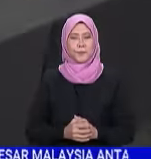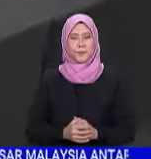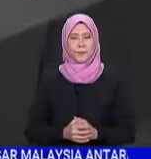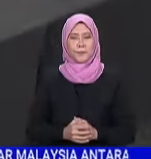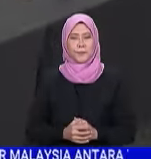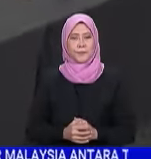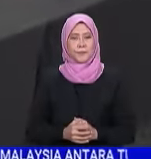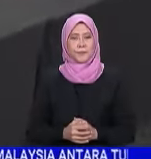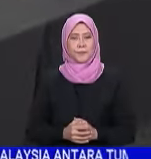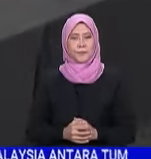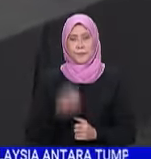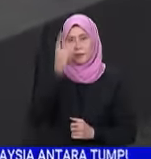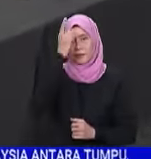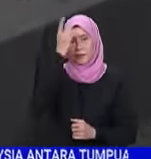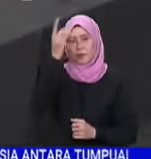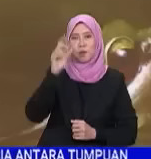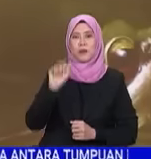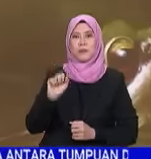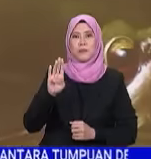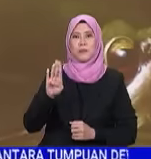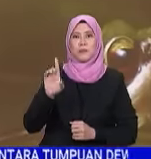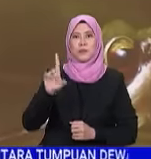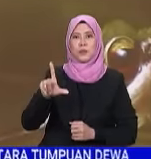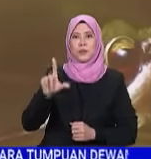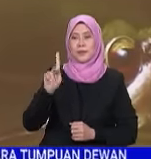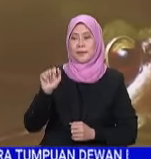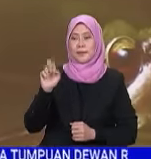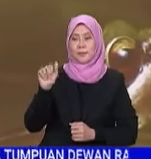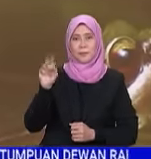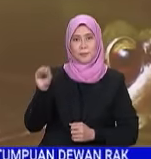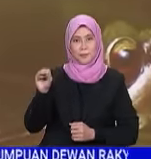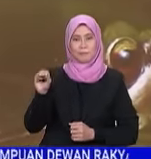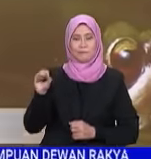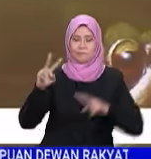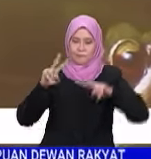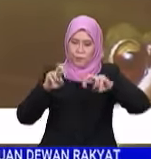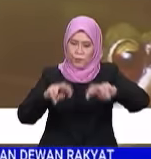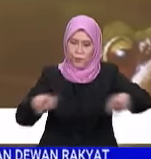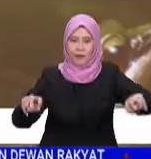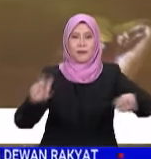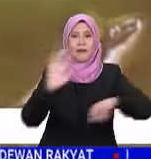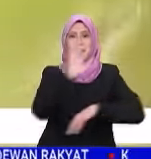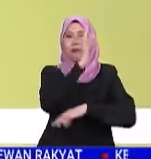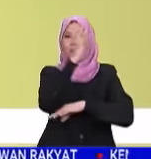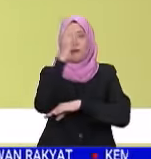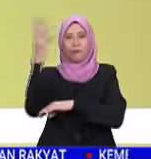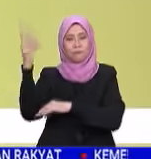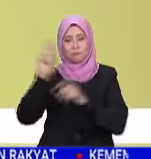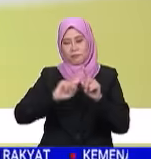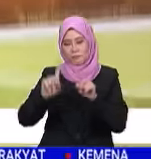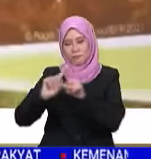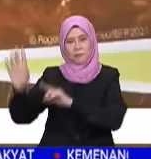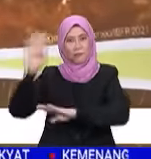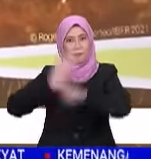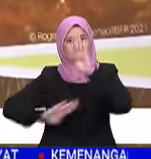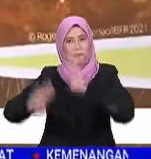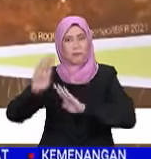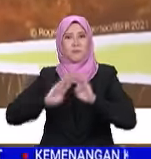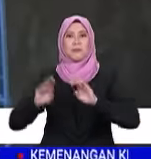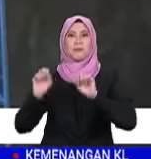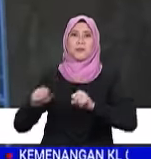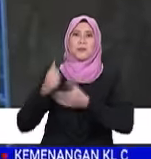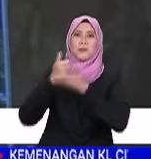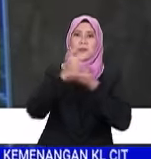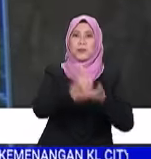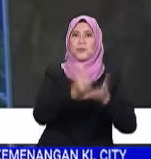individu Datuk Seri Abdul Karim Rahman Hamzah menjelaskan penerokaan alam semulajadi dan kepelbagaian biologi ini akan membantu